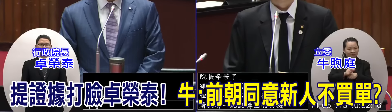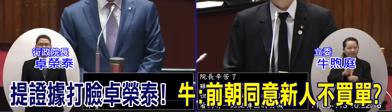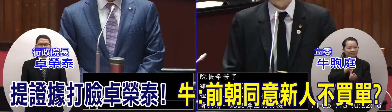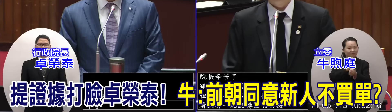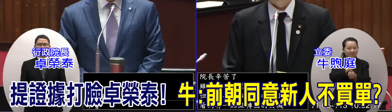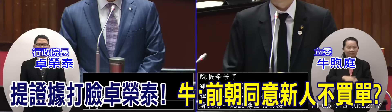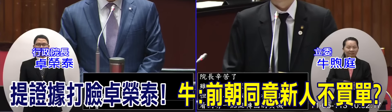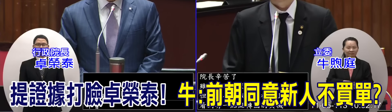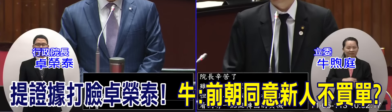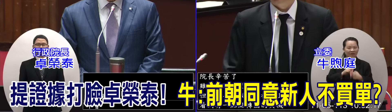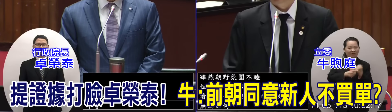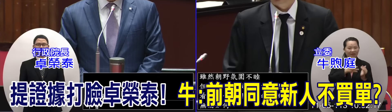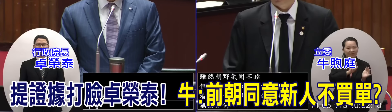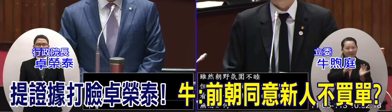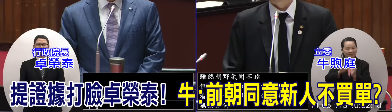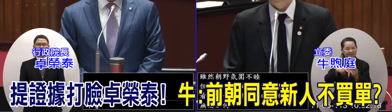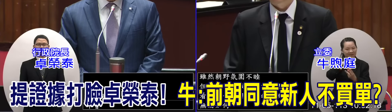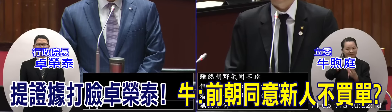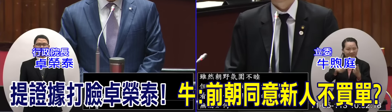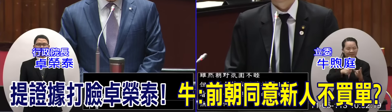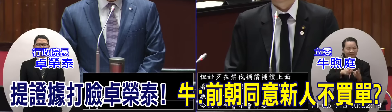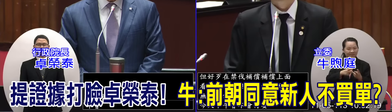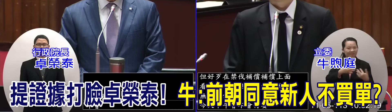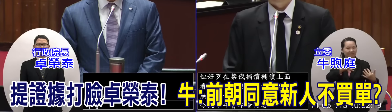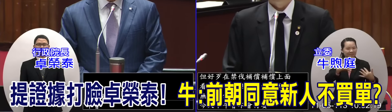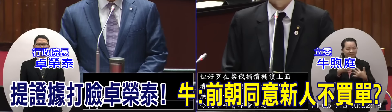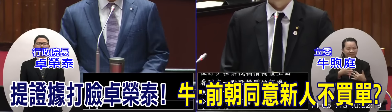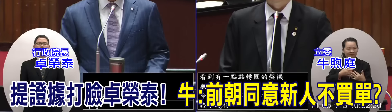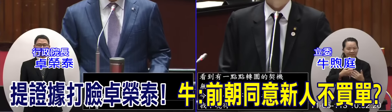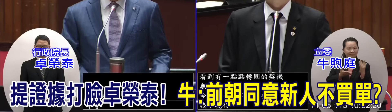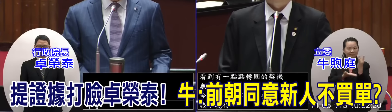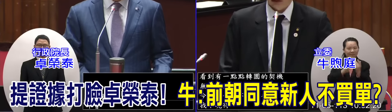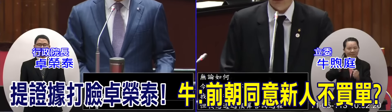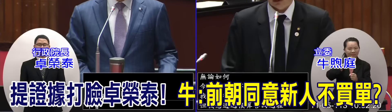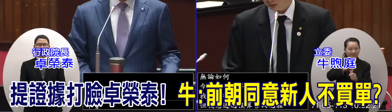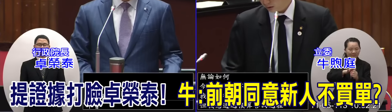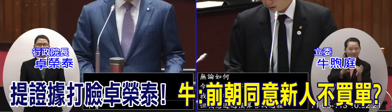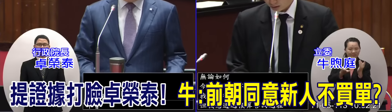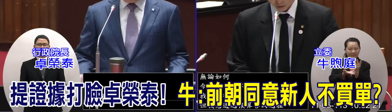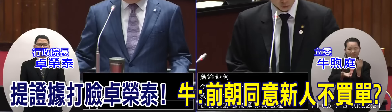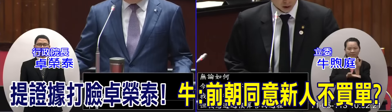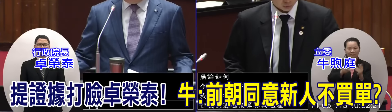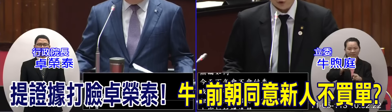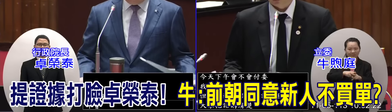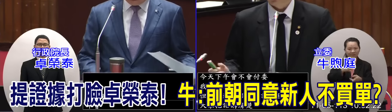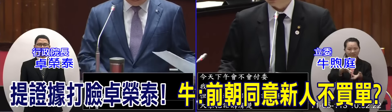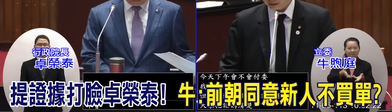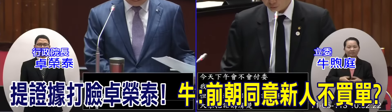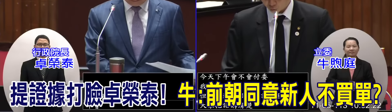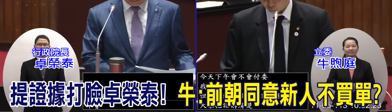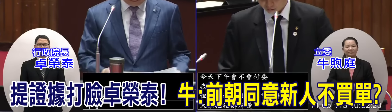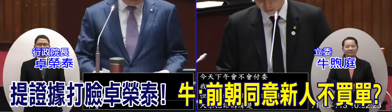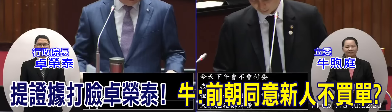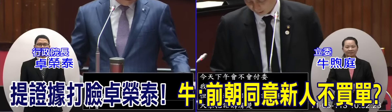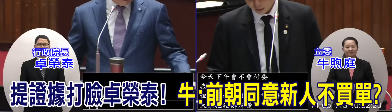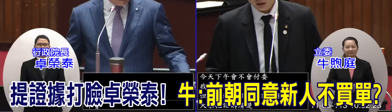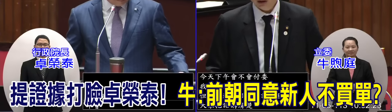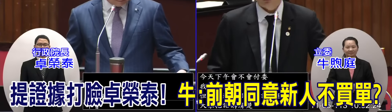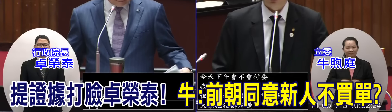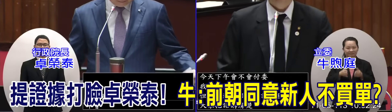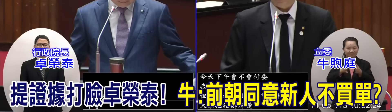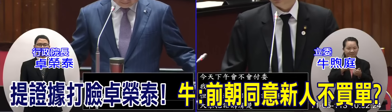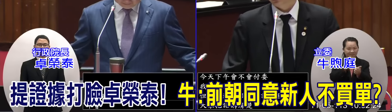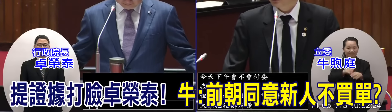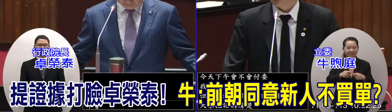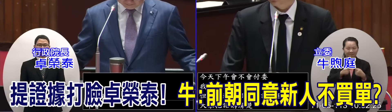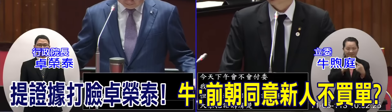从哦法理情三个角度、啊、我们来讨论一下这个禁罚补偿的这个正当性、哦、那我们就话不多说，我们直接进入主题啊。第一个，我